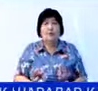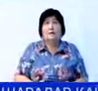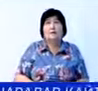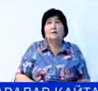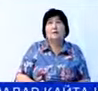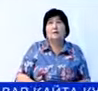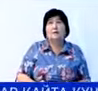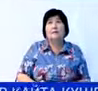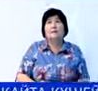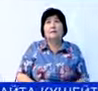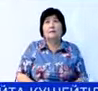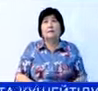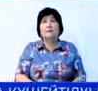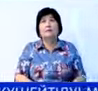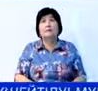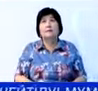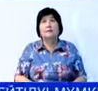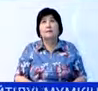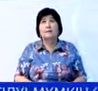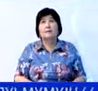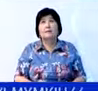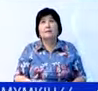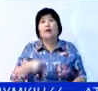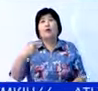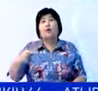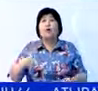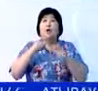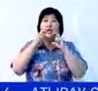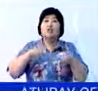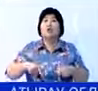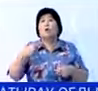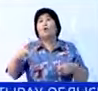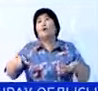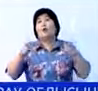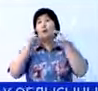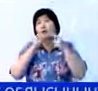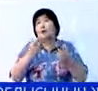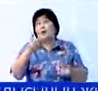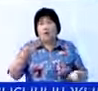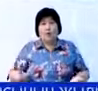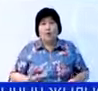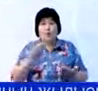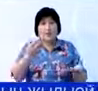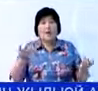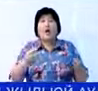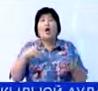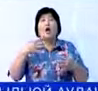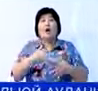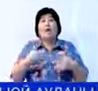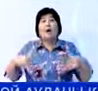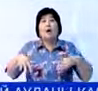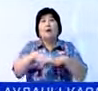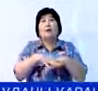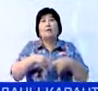кетпеймін. Біреу дорба шештің, біреу кейіп не сұмдың? Кибалка айтасың, өмір сізге керек. Мал базар жанындағы дүкенде